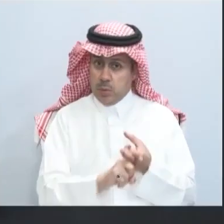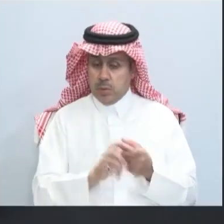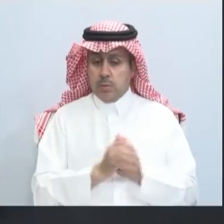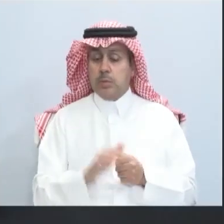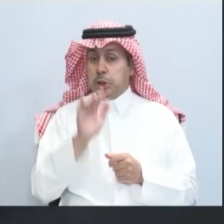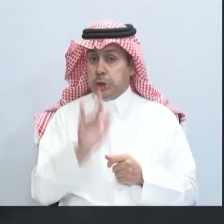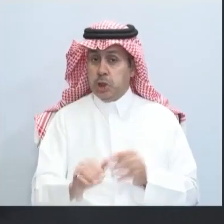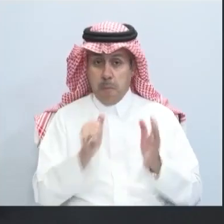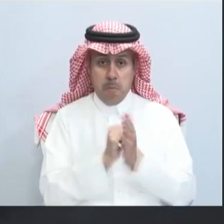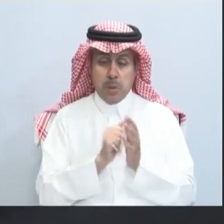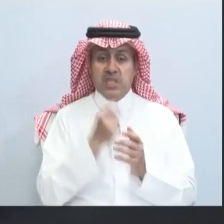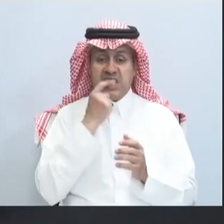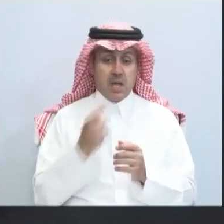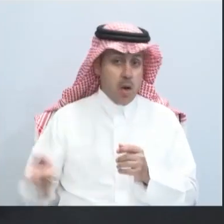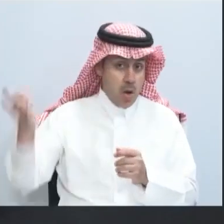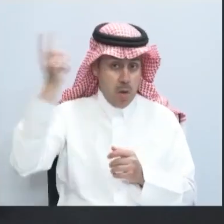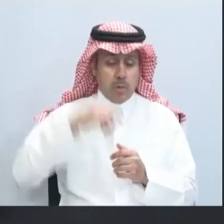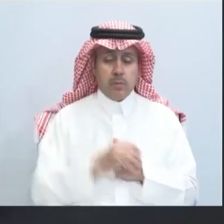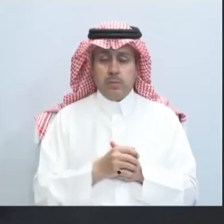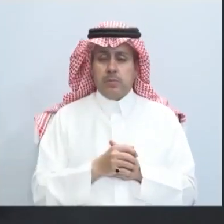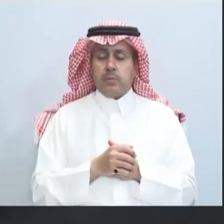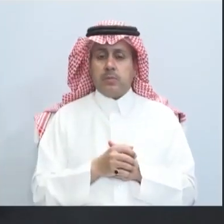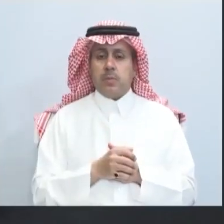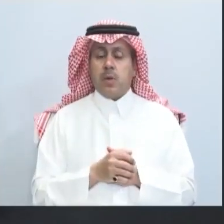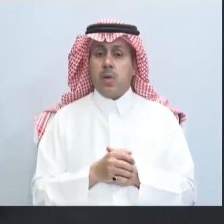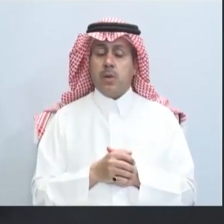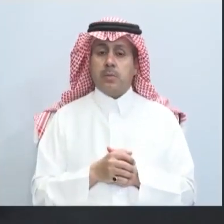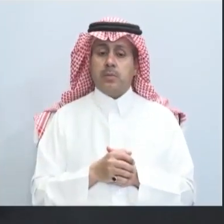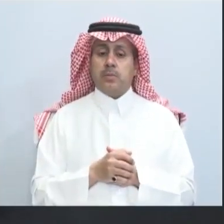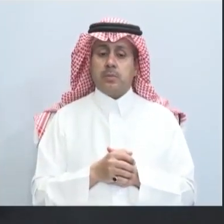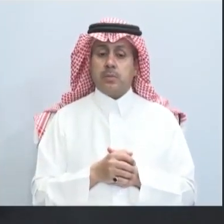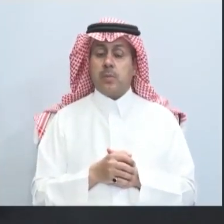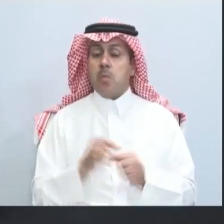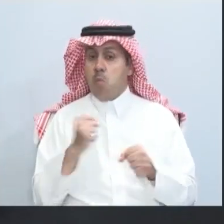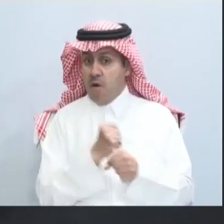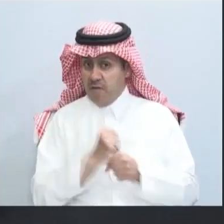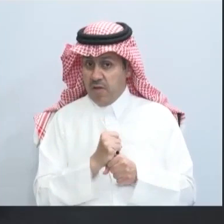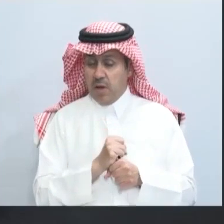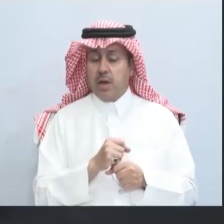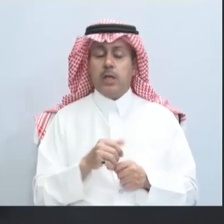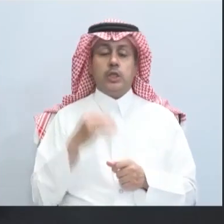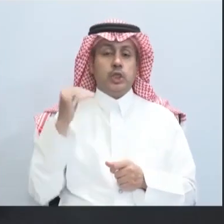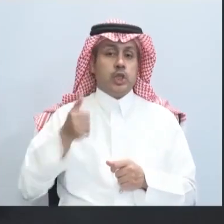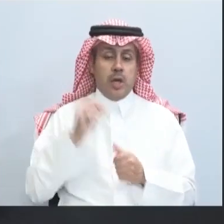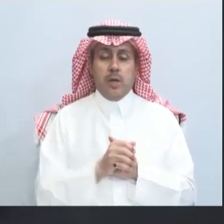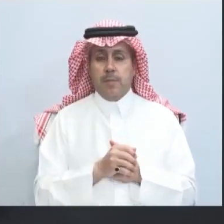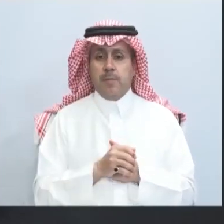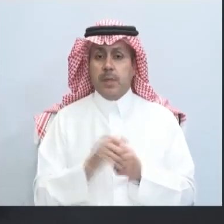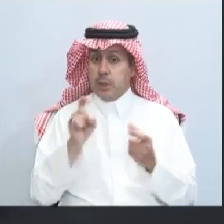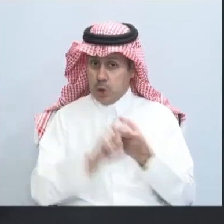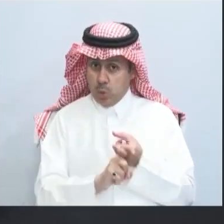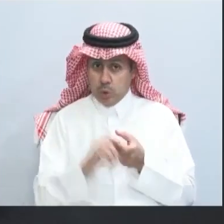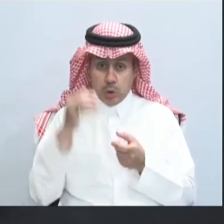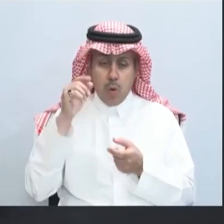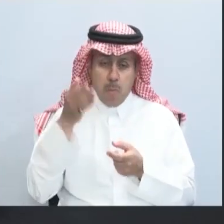بيتها سنه كامله وهذا الامر كان موافقا لما كان عليه اهل الجاهليه فالجاهل كانت اذا مات